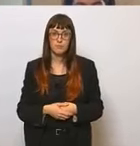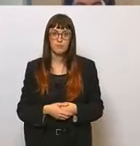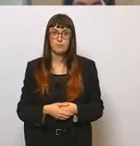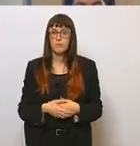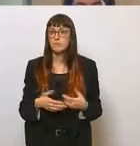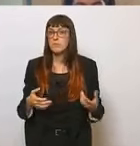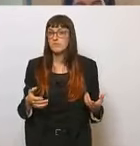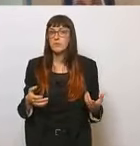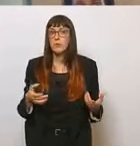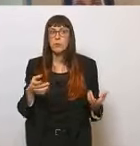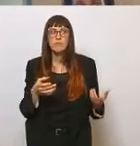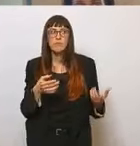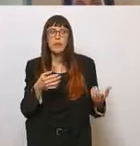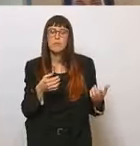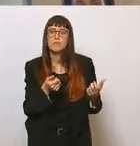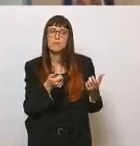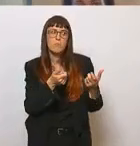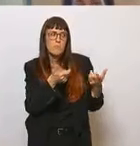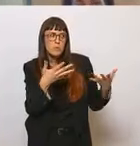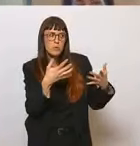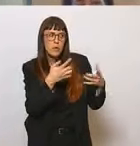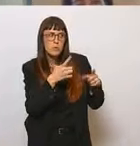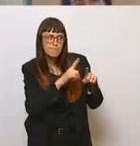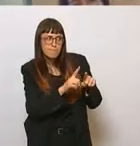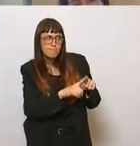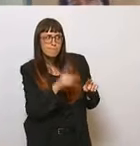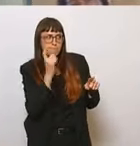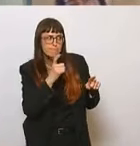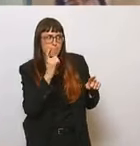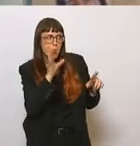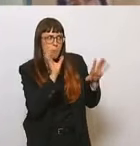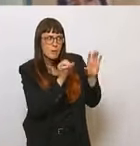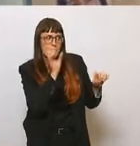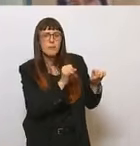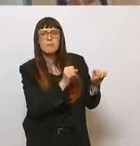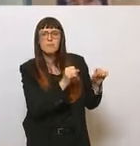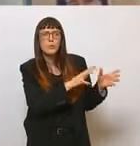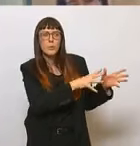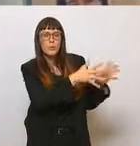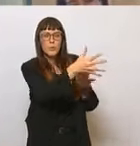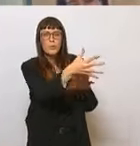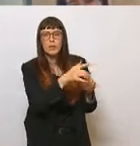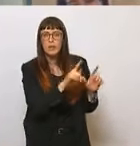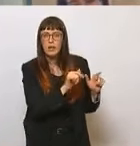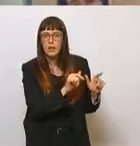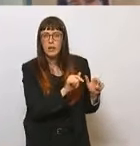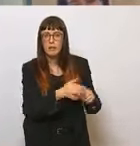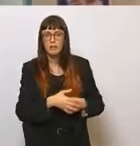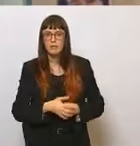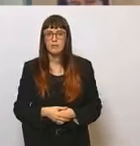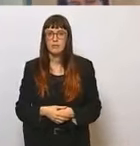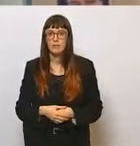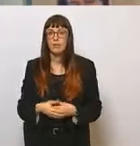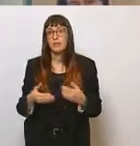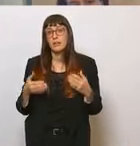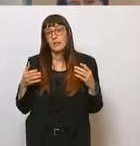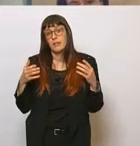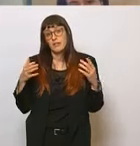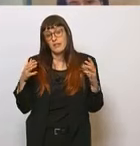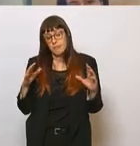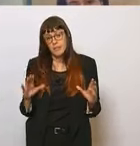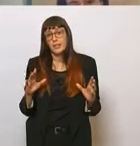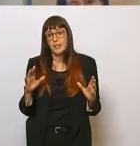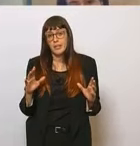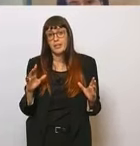nombre de changements, mais étant donné la différence entre nos institutions, eh bien, il y a un alignement qui existe et qui